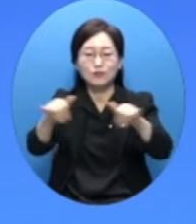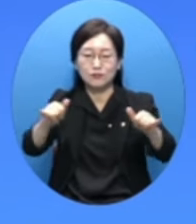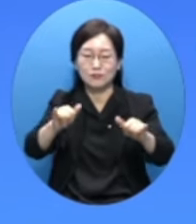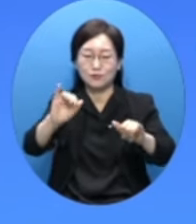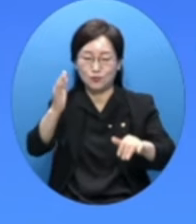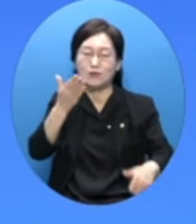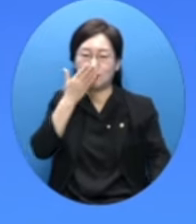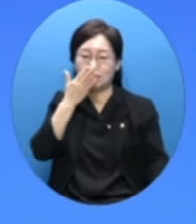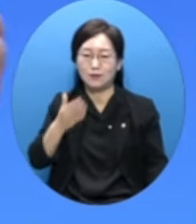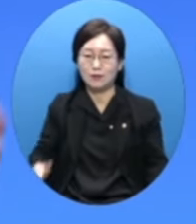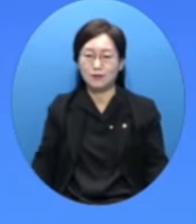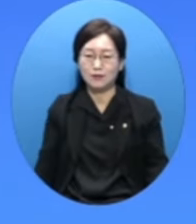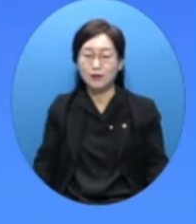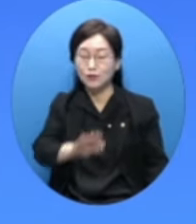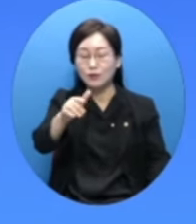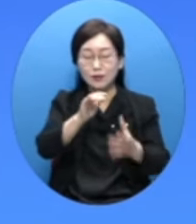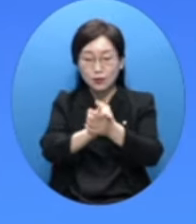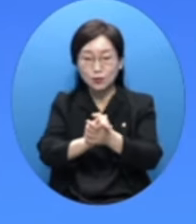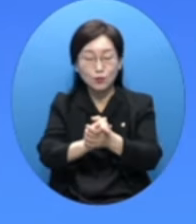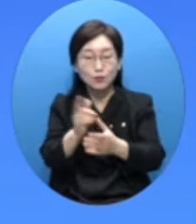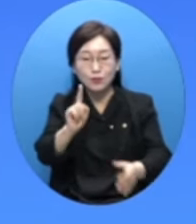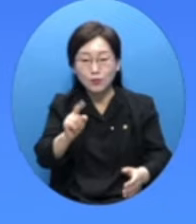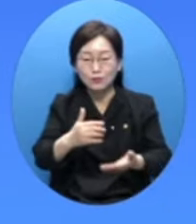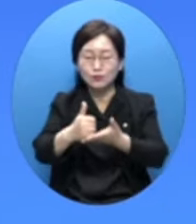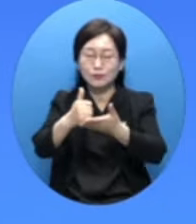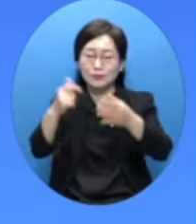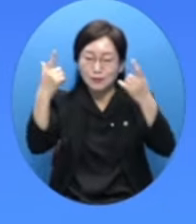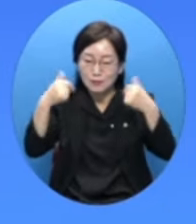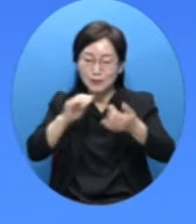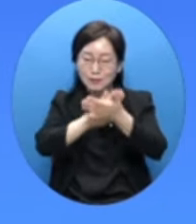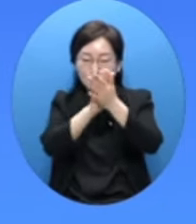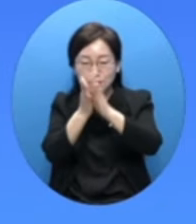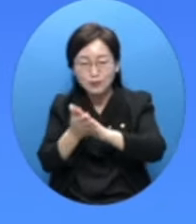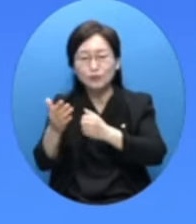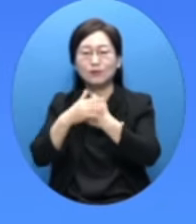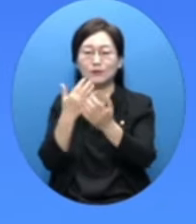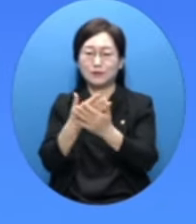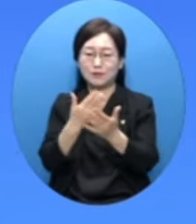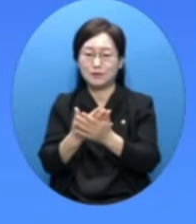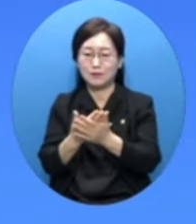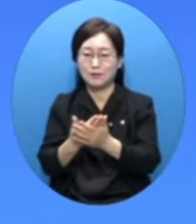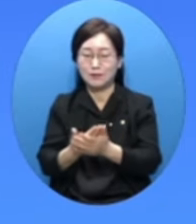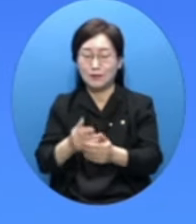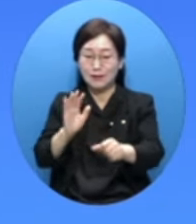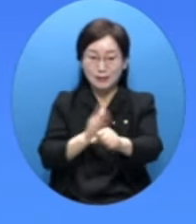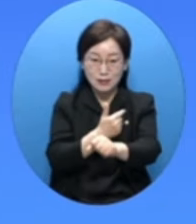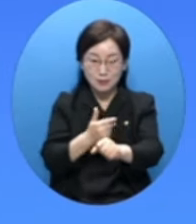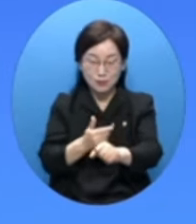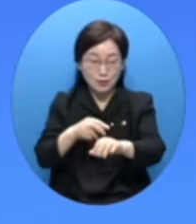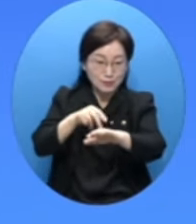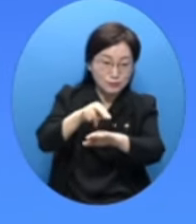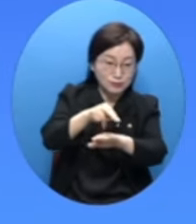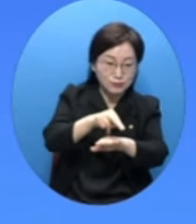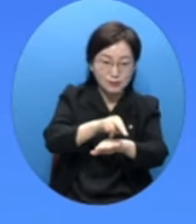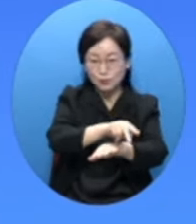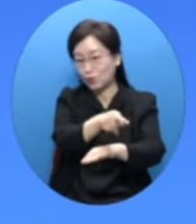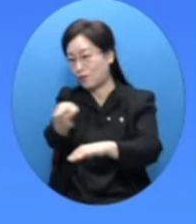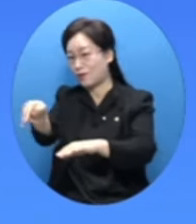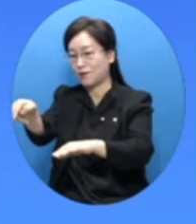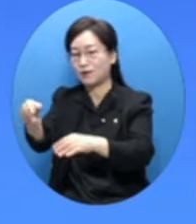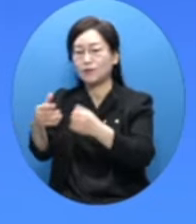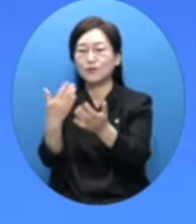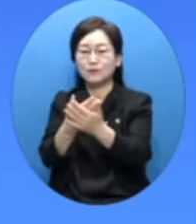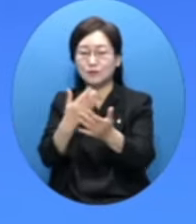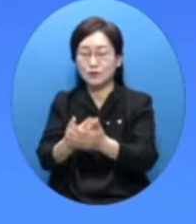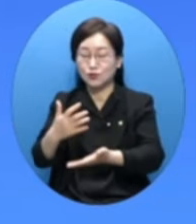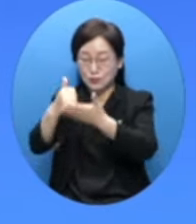것입니다. 우리가 기도해야 되는 것은 주님, 우리가 날마다 달라지게 하여 주옵소서. 잘못된 길로 가던 발걸음을 돌이키게 하여 주옵소서.